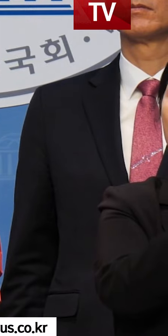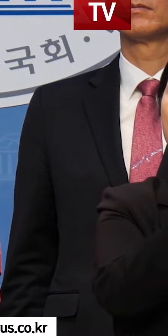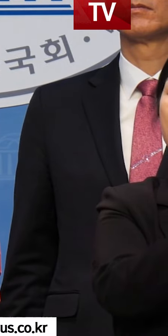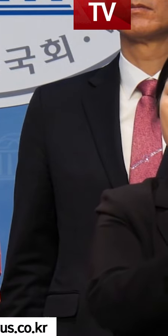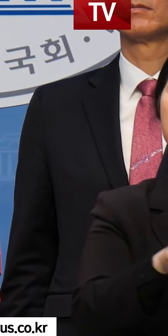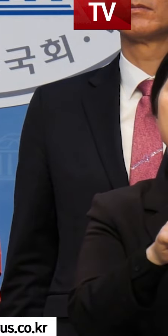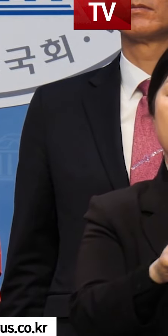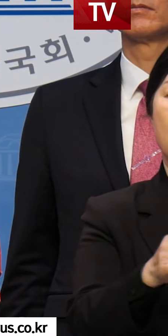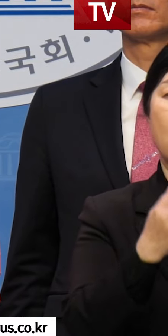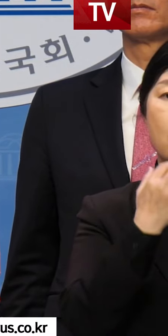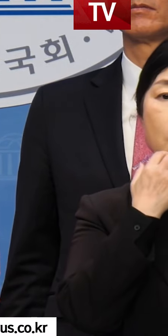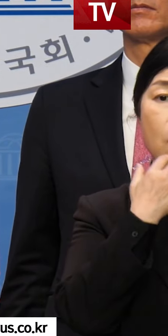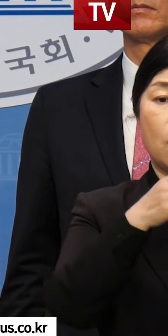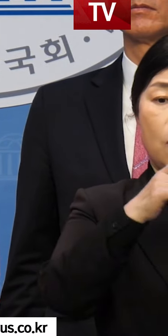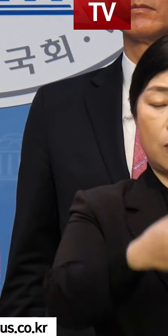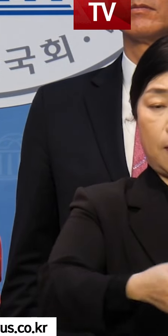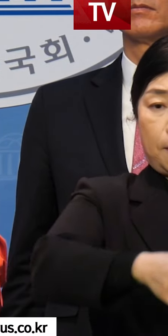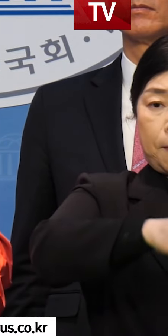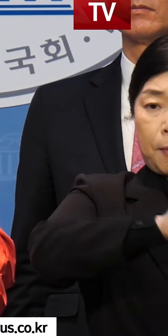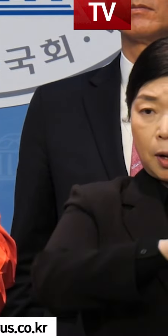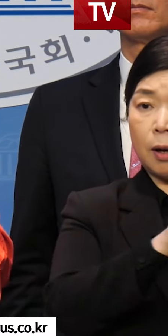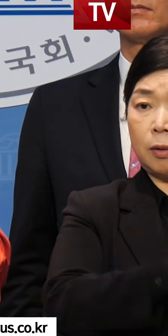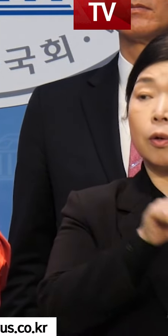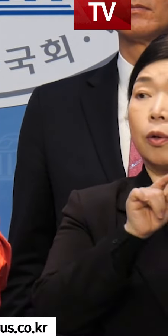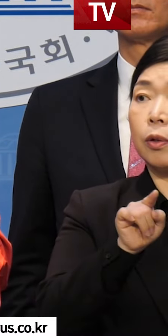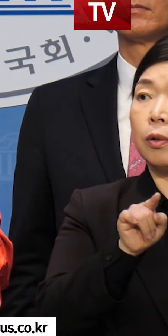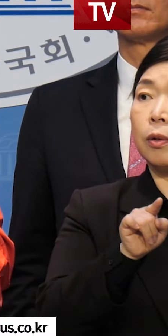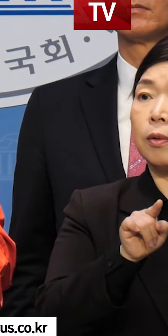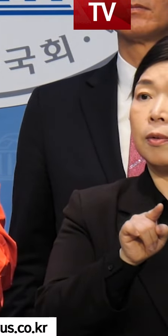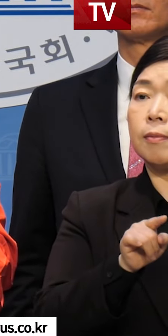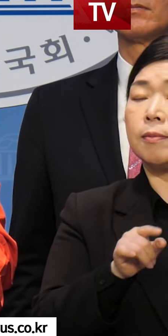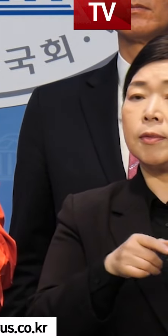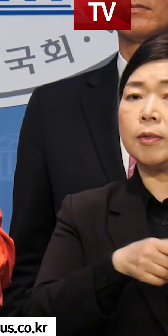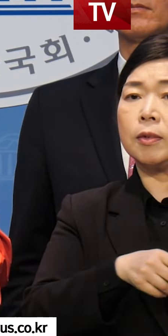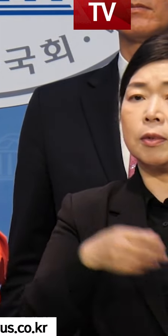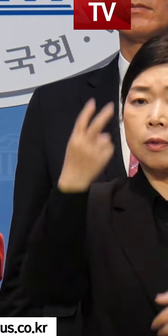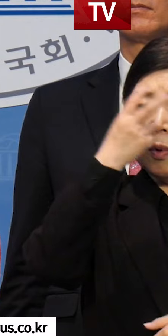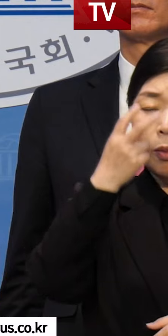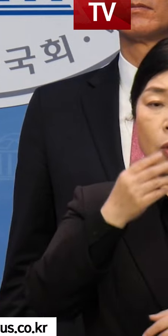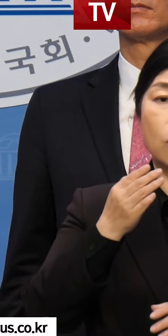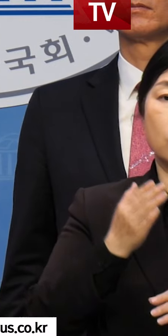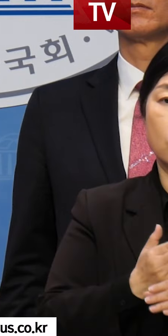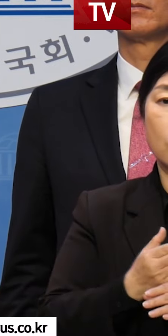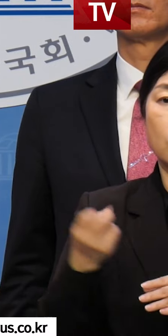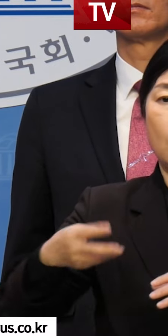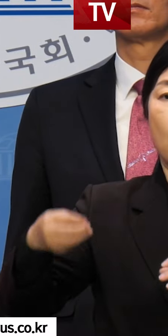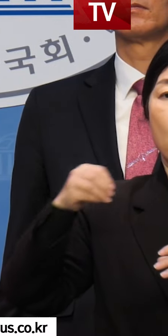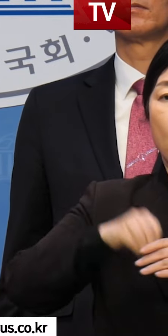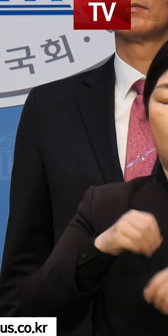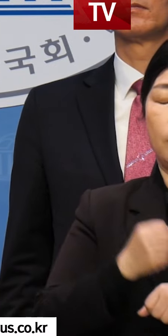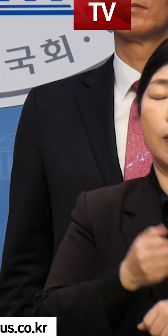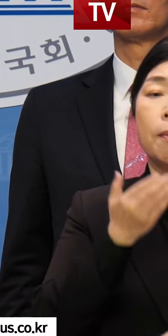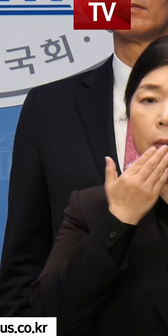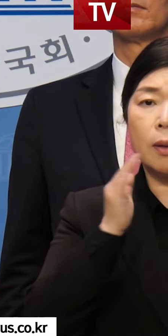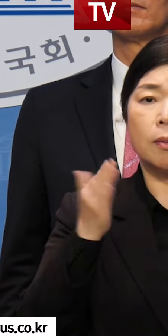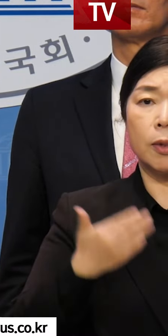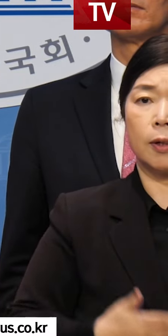병지역이 서울권역화되는 사안은 적극 검토되고 반영될 수 있어야